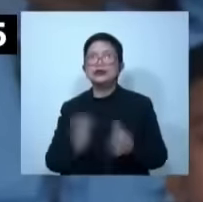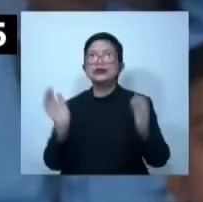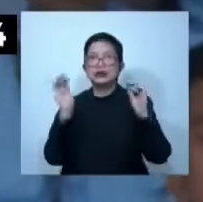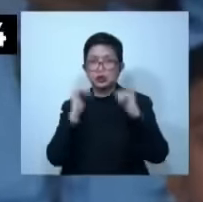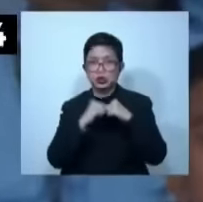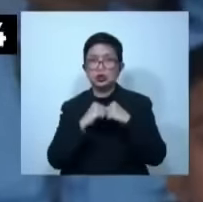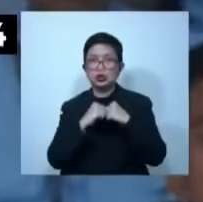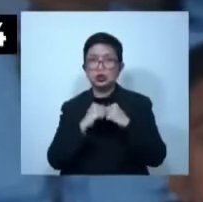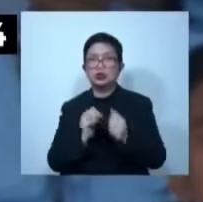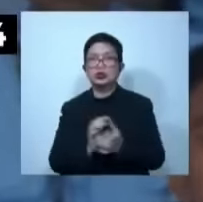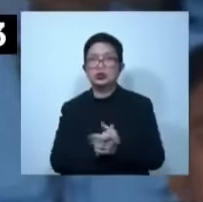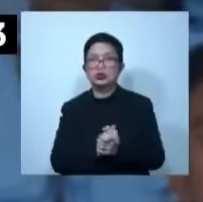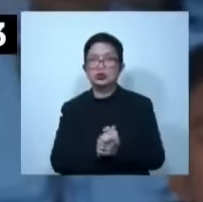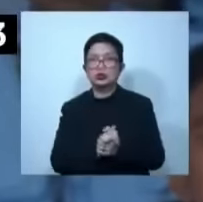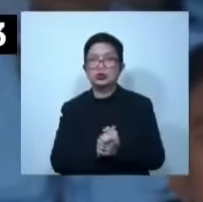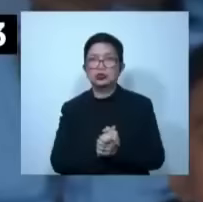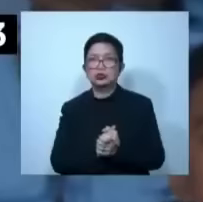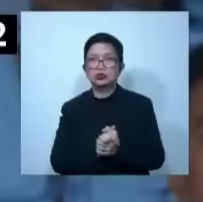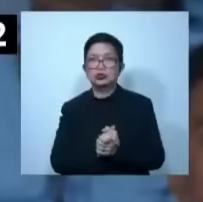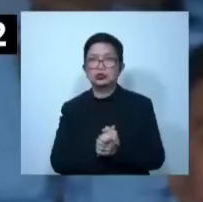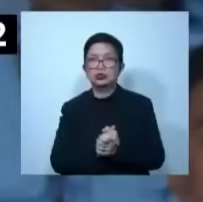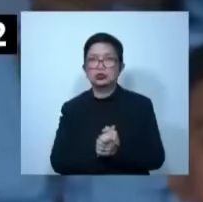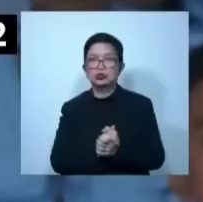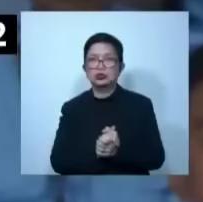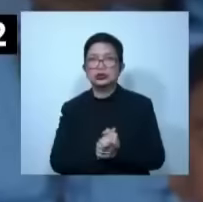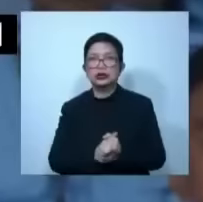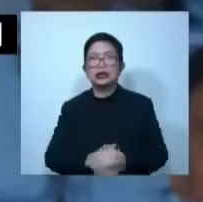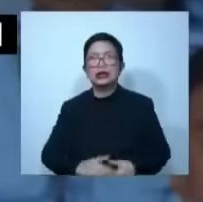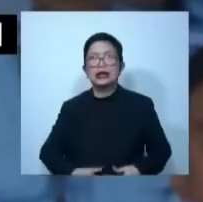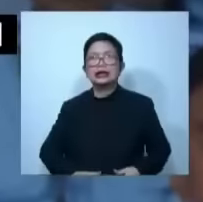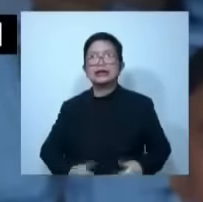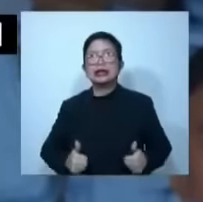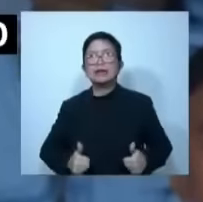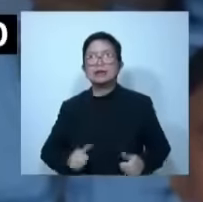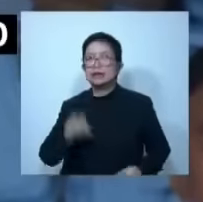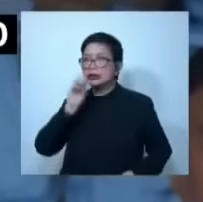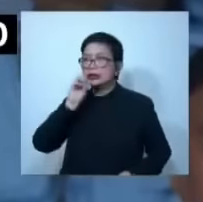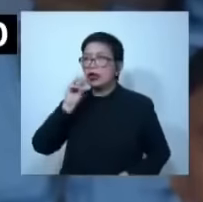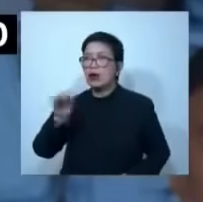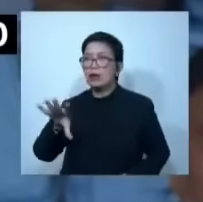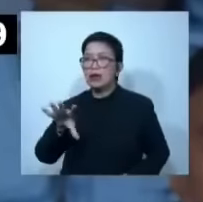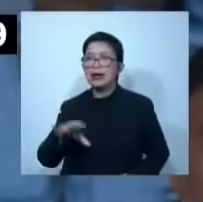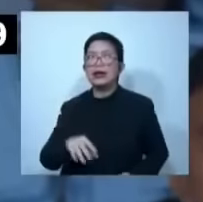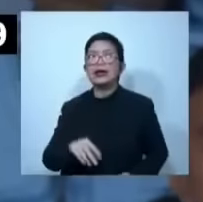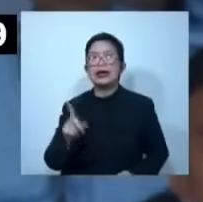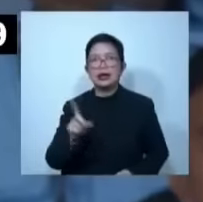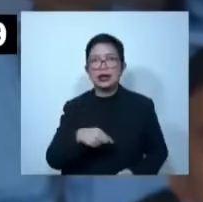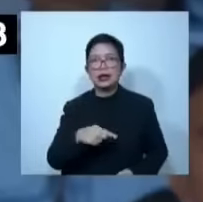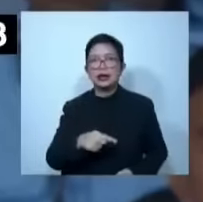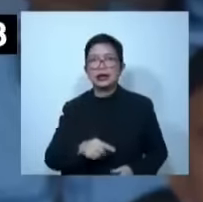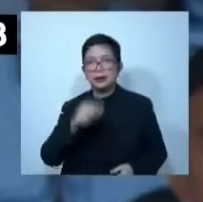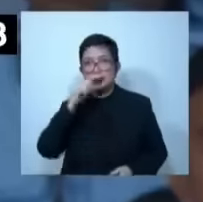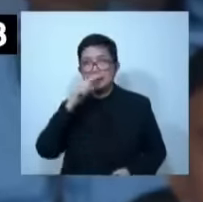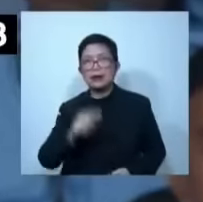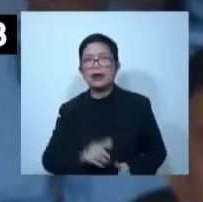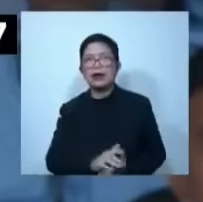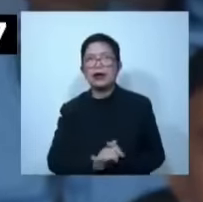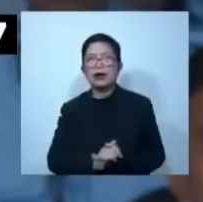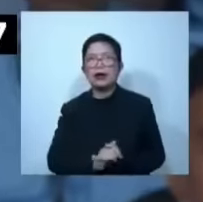setuju dengan sikap dan jawaban dari Pak Ganjar masalah korupsi.